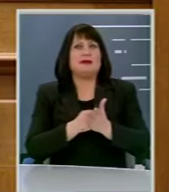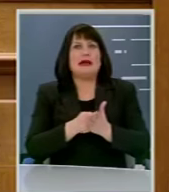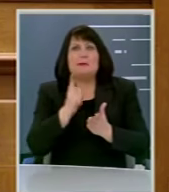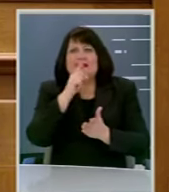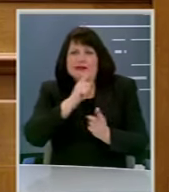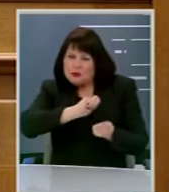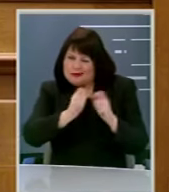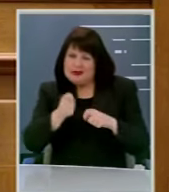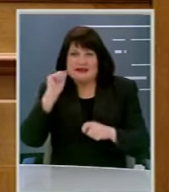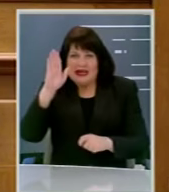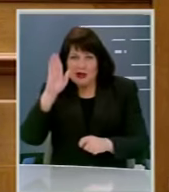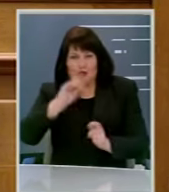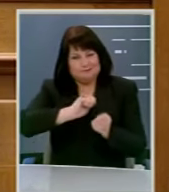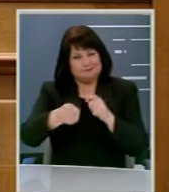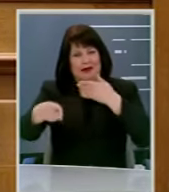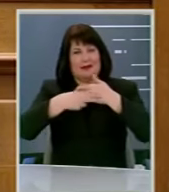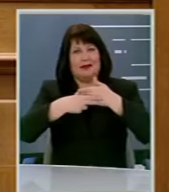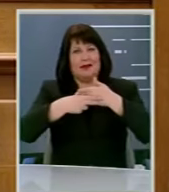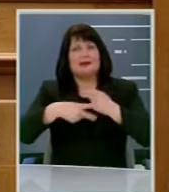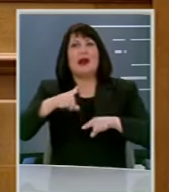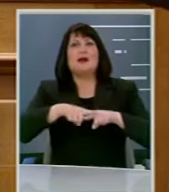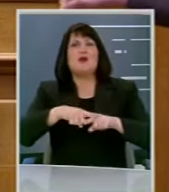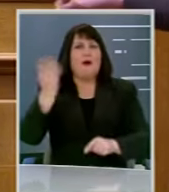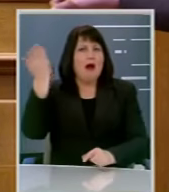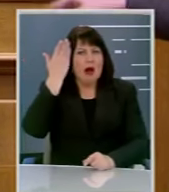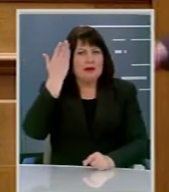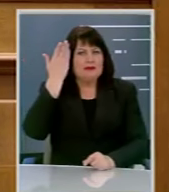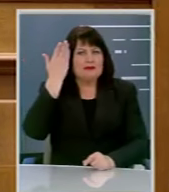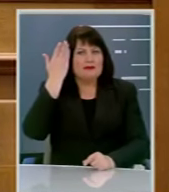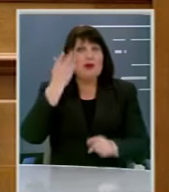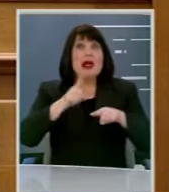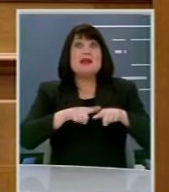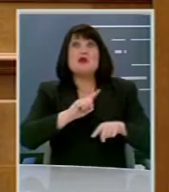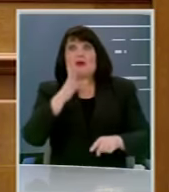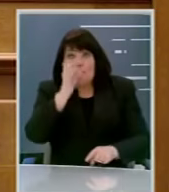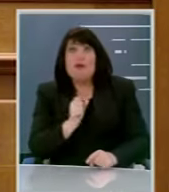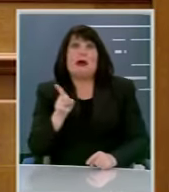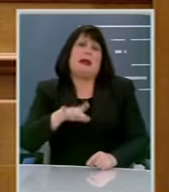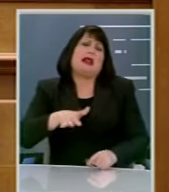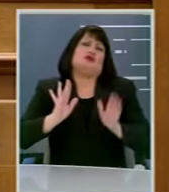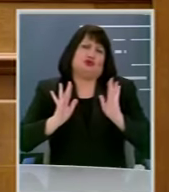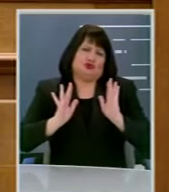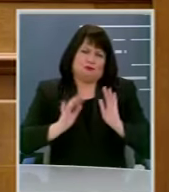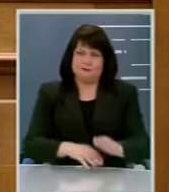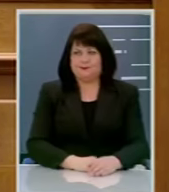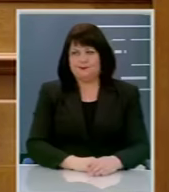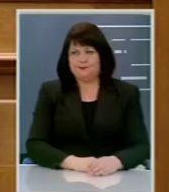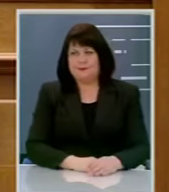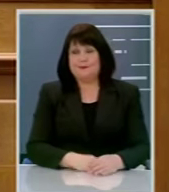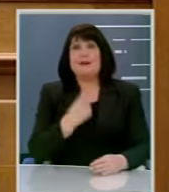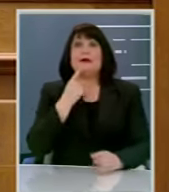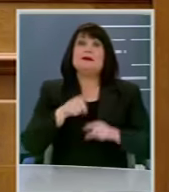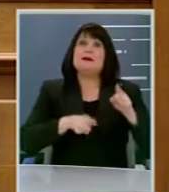αγοράζει. Γιατί το αγοράζει ακριβότερα, αλλά το προϊόν δεν είναι ελληνικό, είναι βουλγάρικο. Πιθανά. Να αναφέρω τώρα